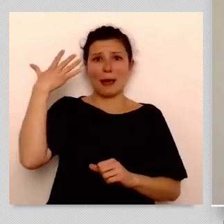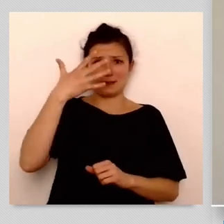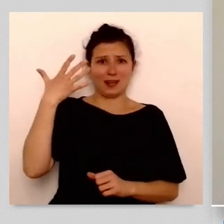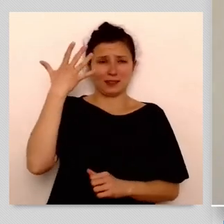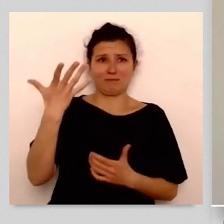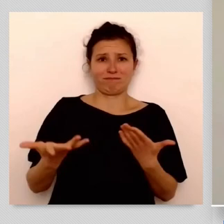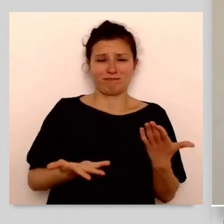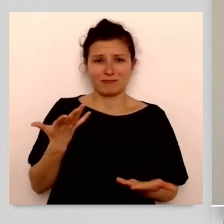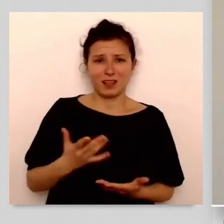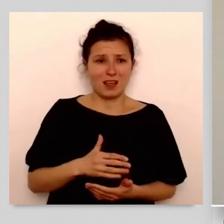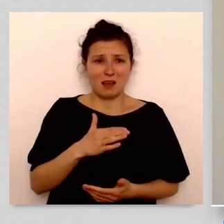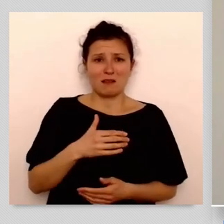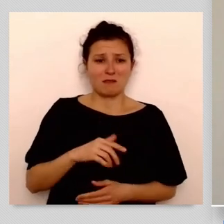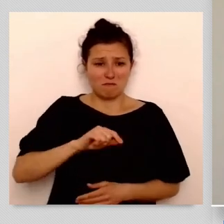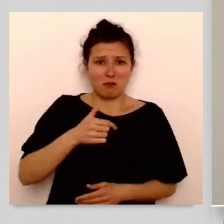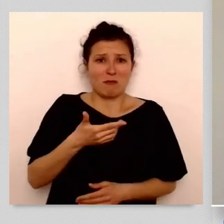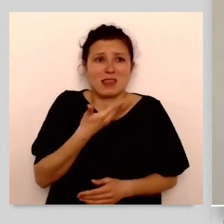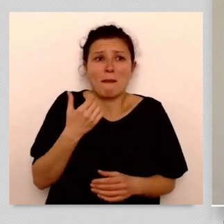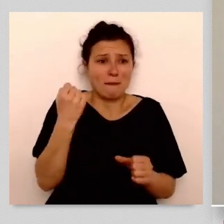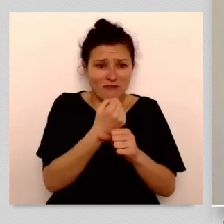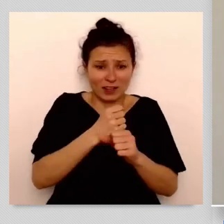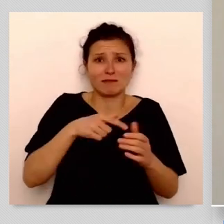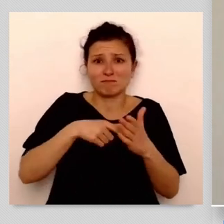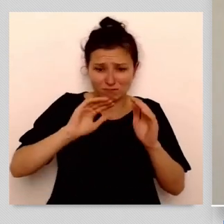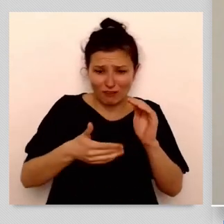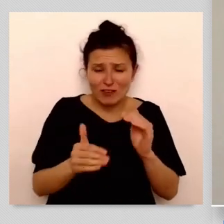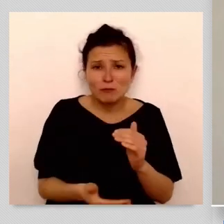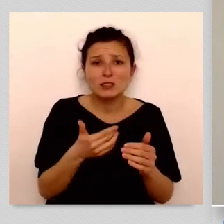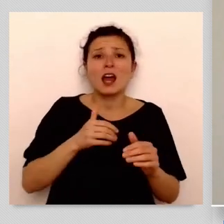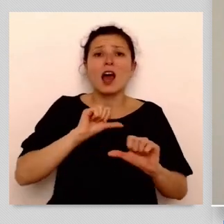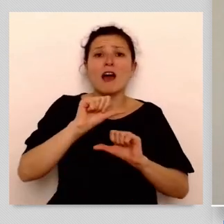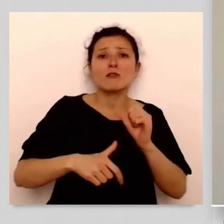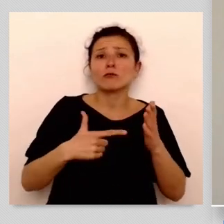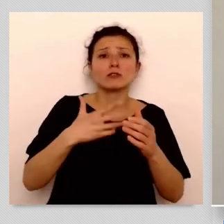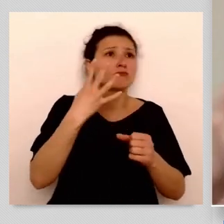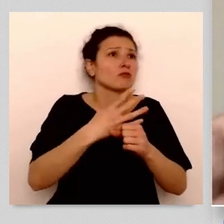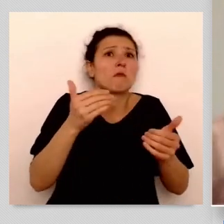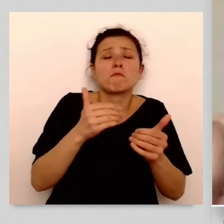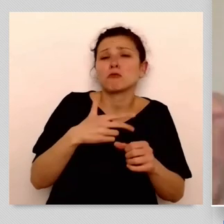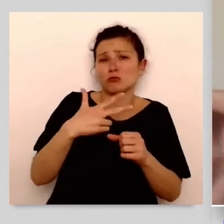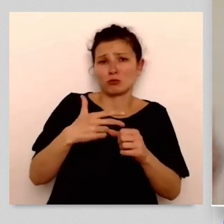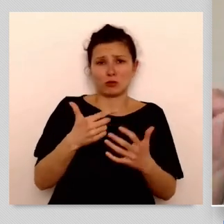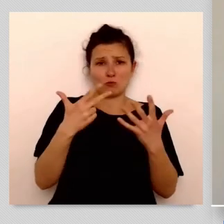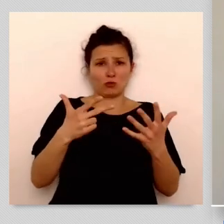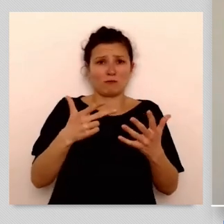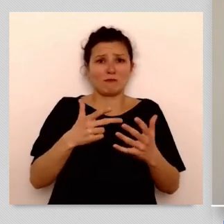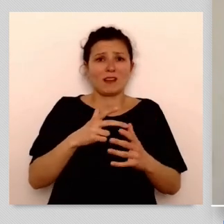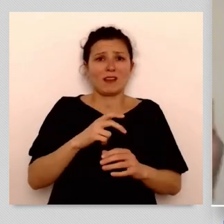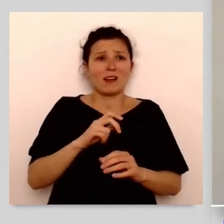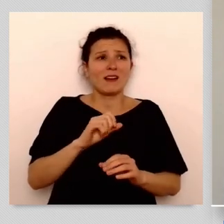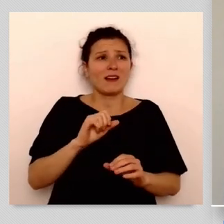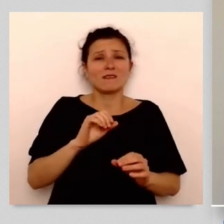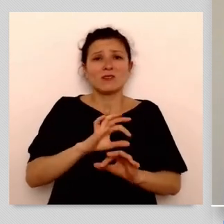ani nie mamy węgla, żeby go wydobywać, a w 40 roku, może w 38 w ogóle zabraknie ludzi,